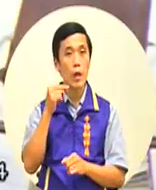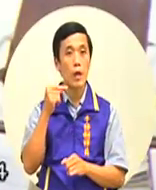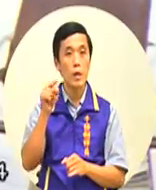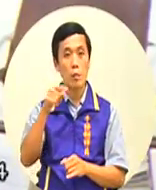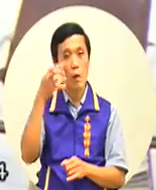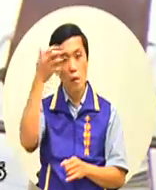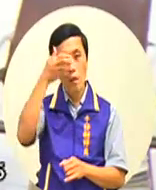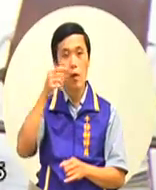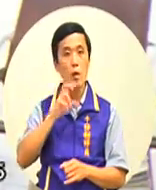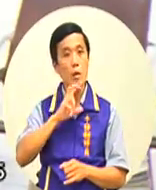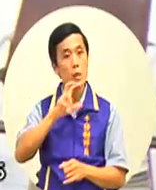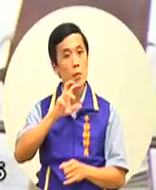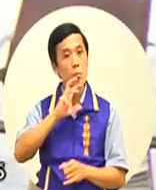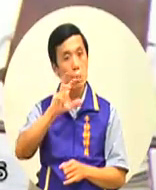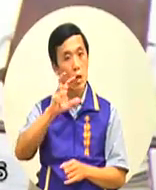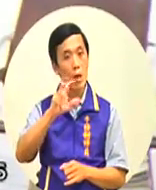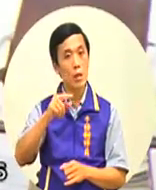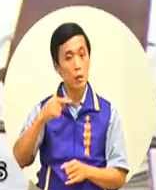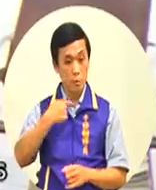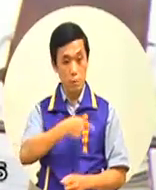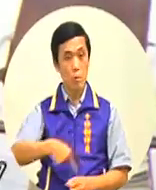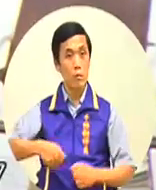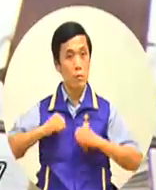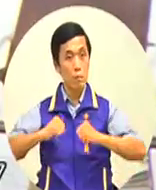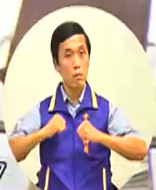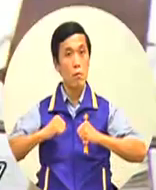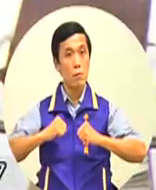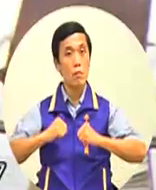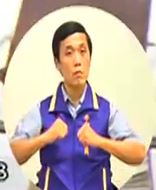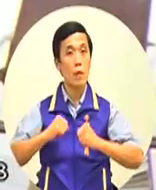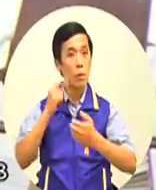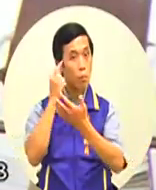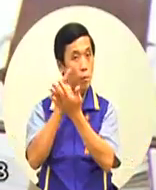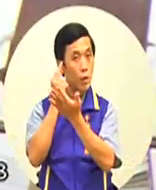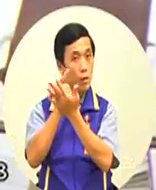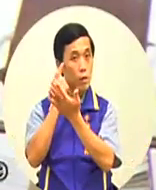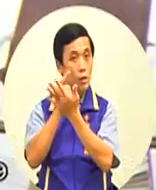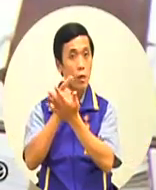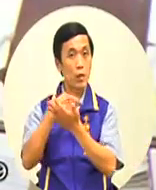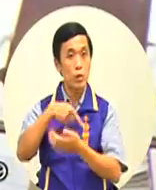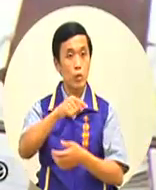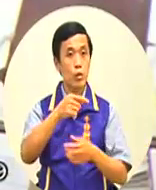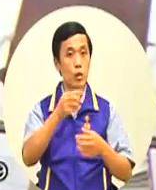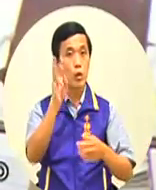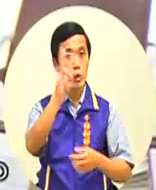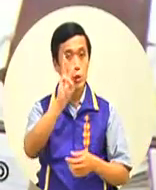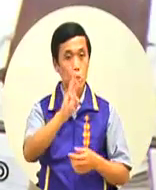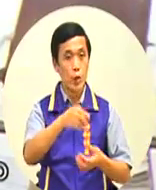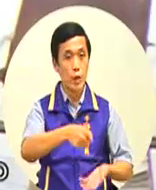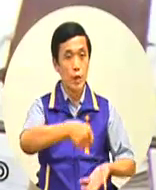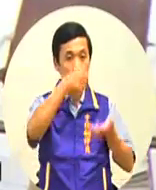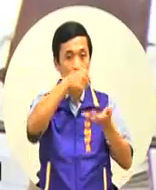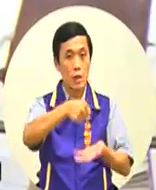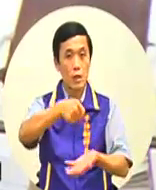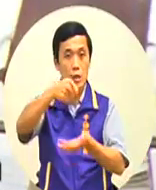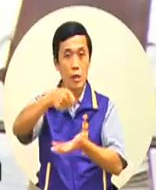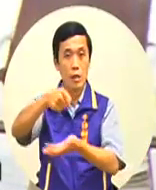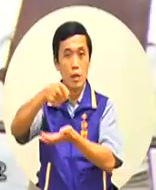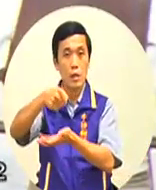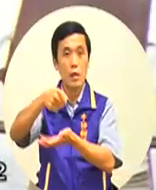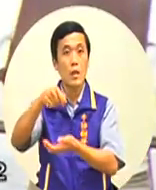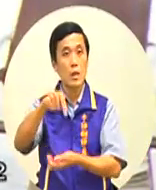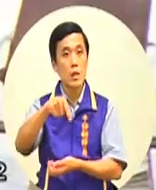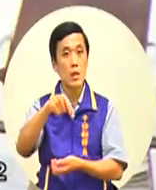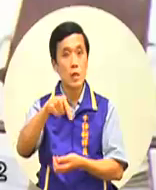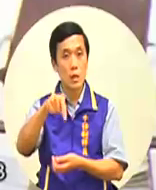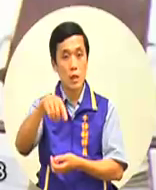是七八十岁啊，但是一个是很健康的哦，要很健康每天就去灌水哦，啊在他们还没这个地方还没